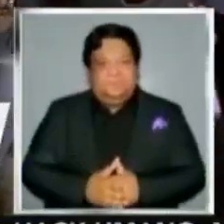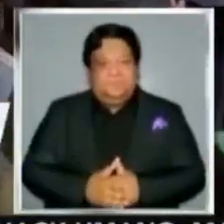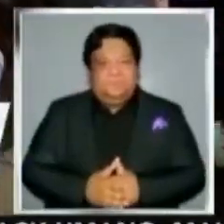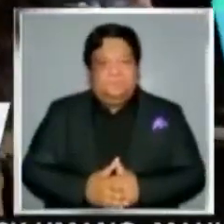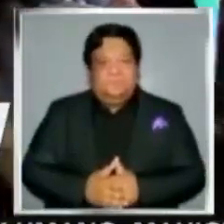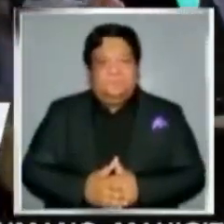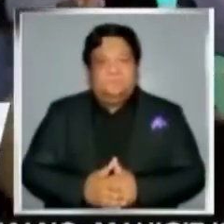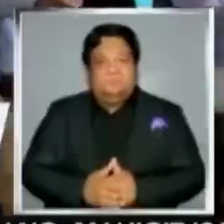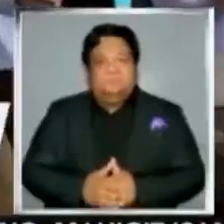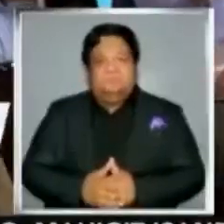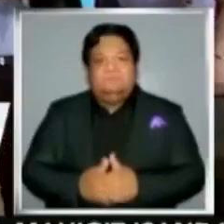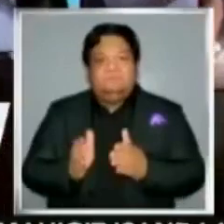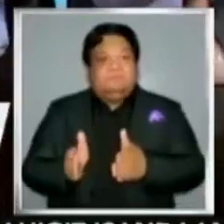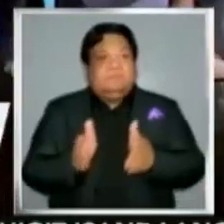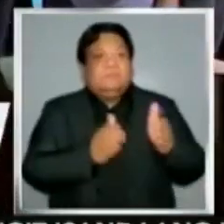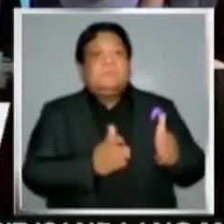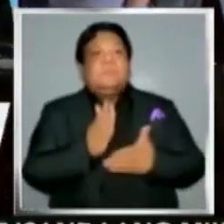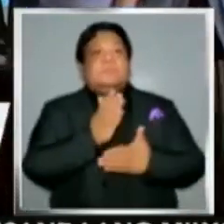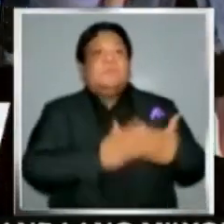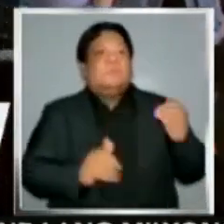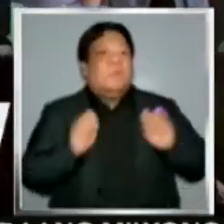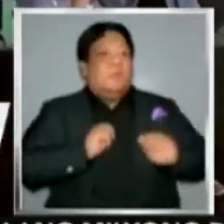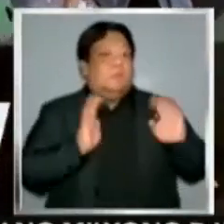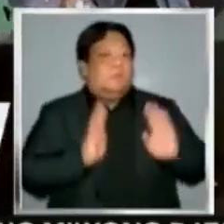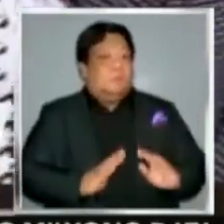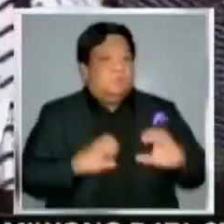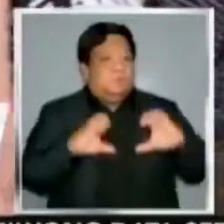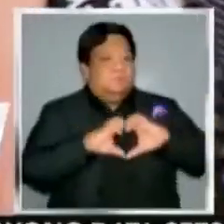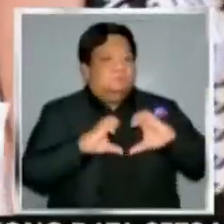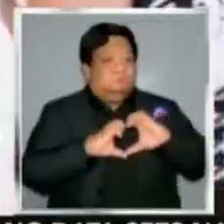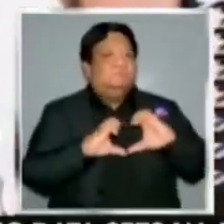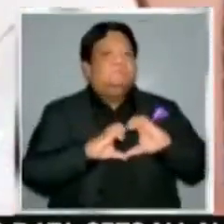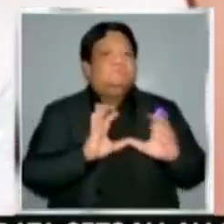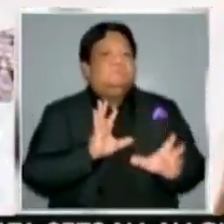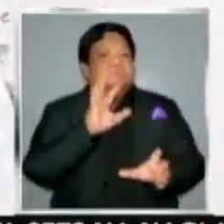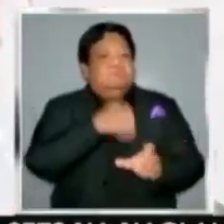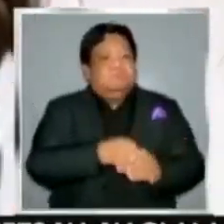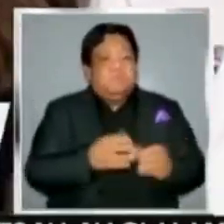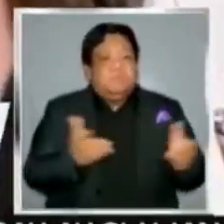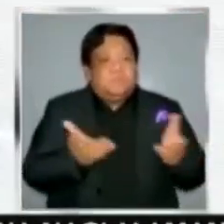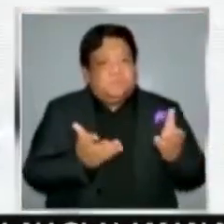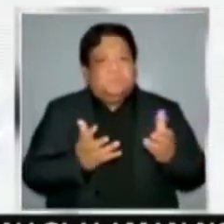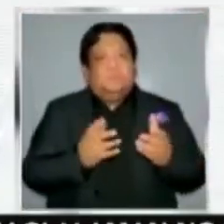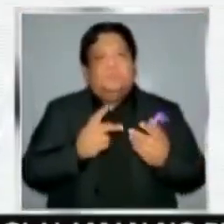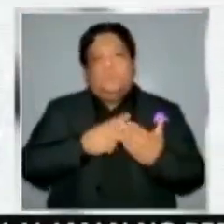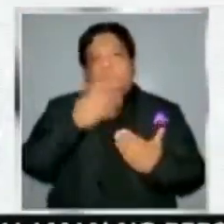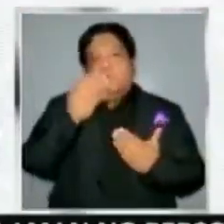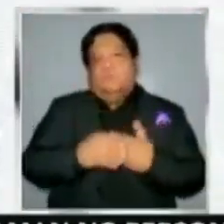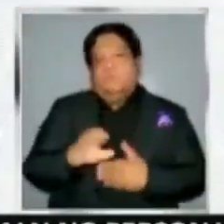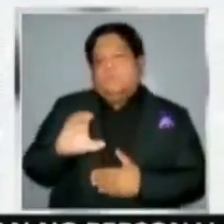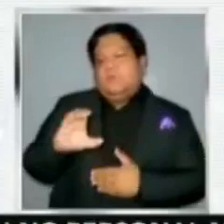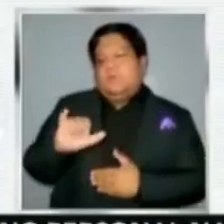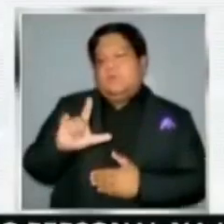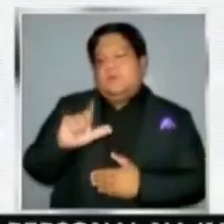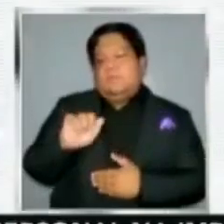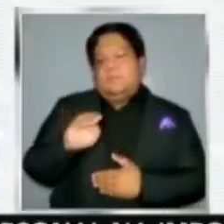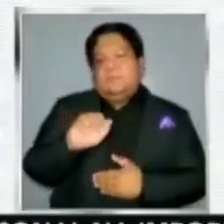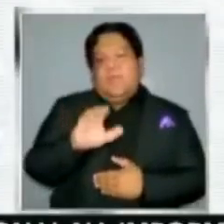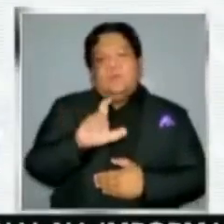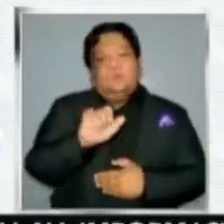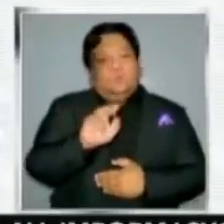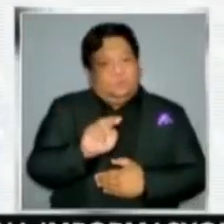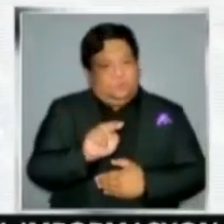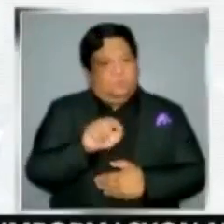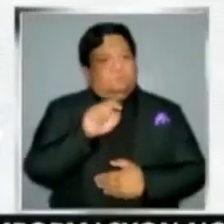Ang ilang Sparkle stars naman, iku-warrior din ng Nakiisa sa programang ClimAction. Doon din nagbigay ng kanyang kaalaman